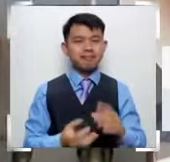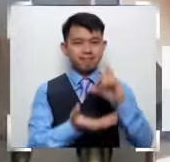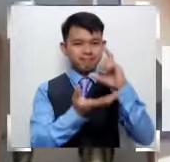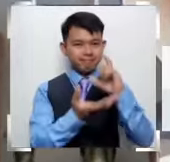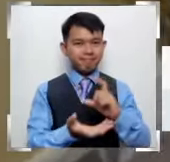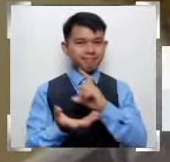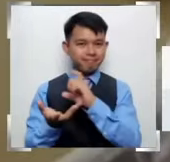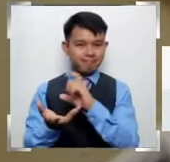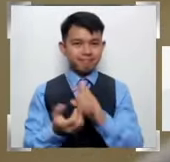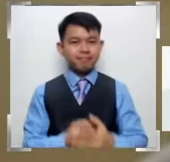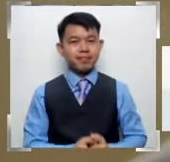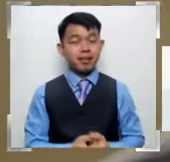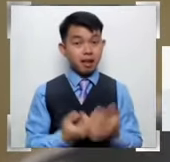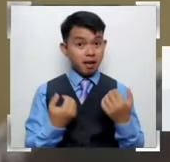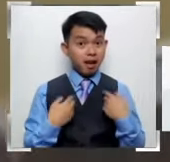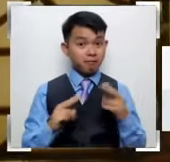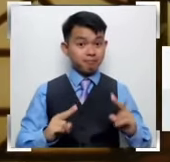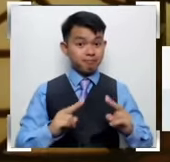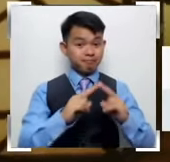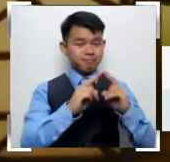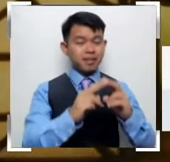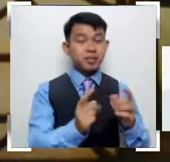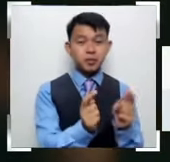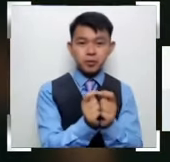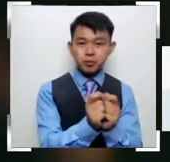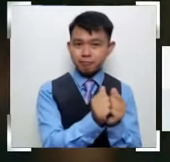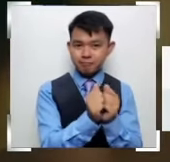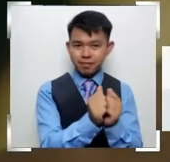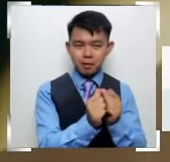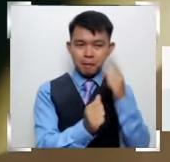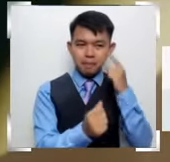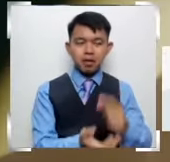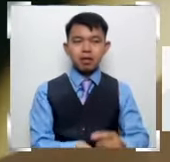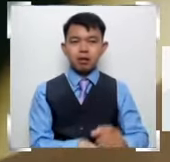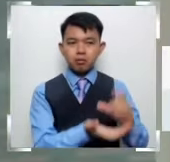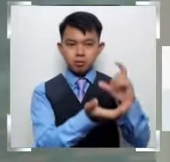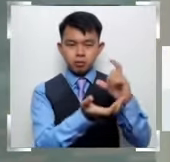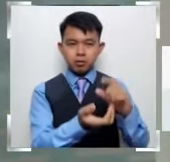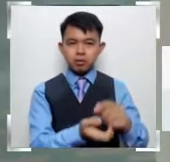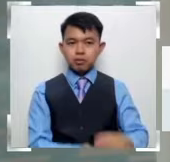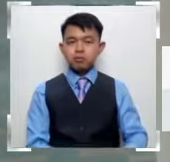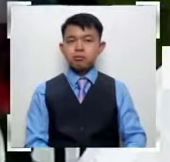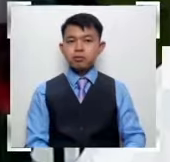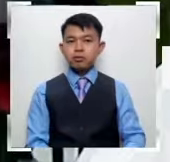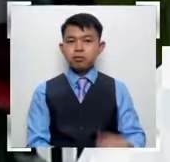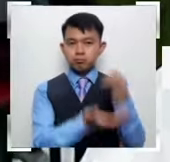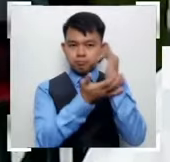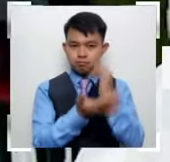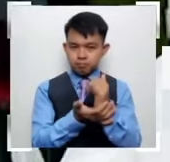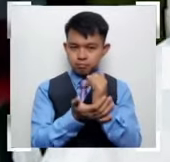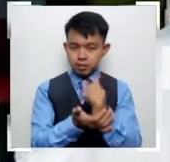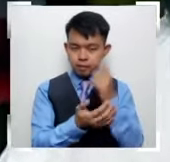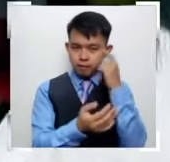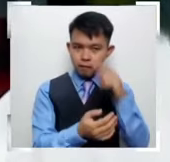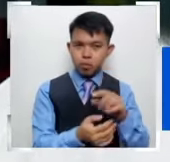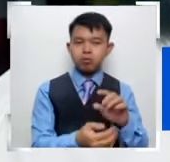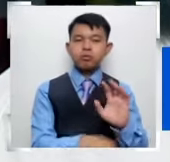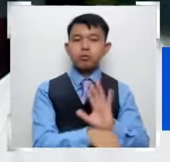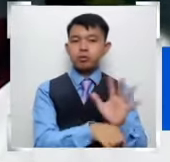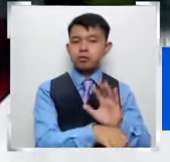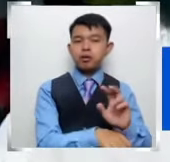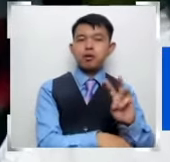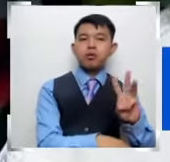sila together para mag-shoot ng ilang eksena ng hit series na The Right One. Pangarap naman talaga namin makapunta doon